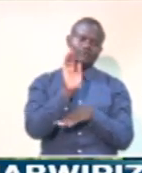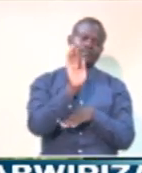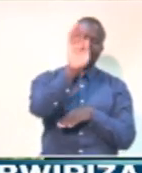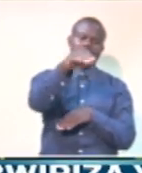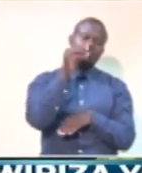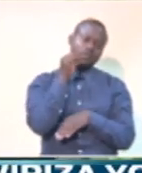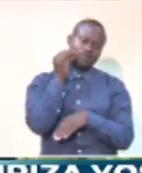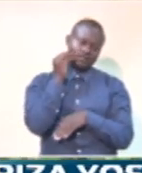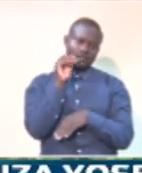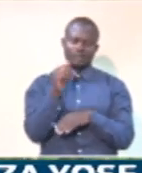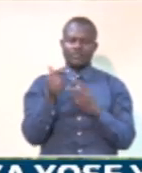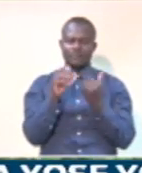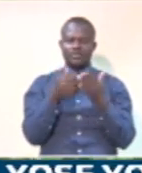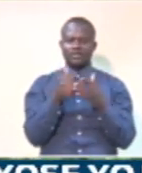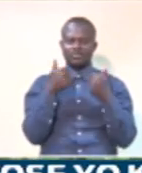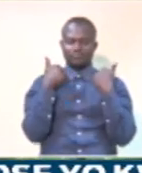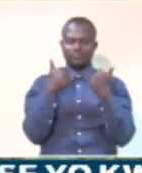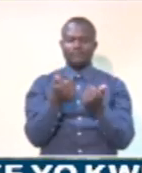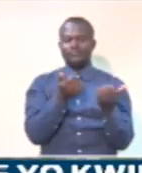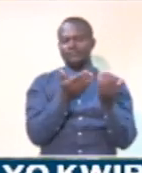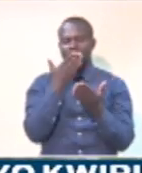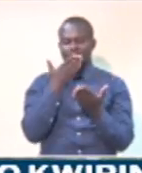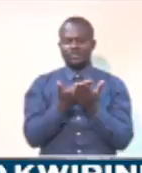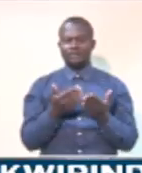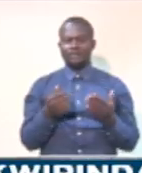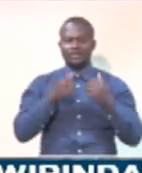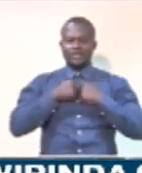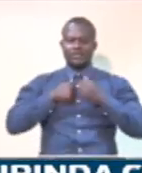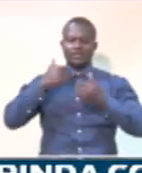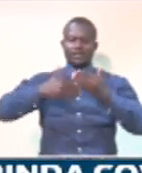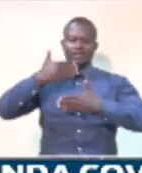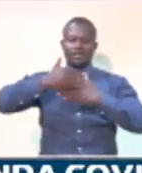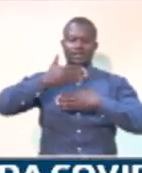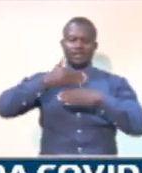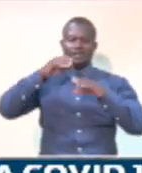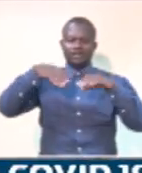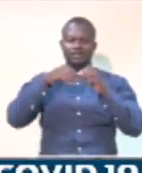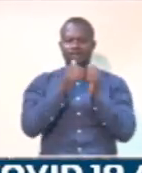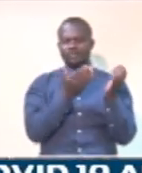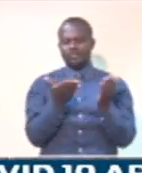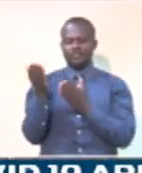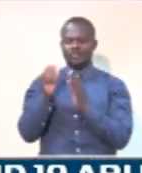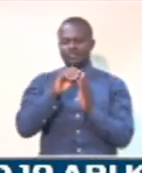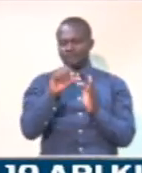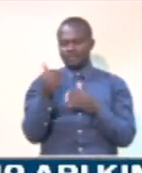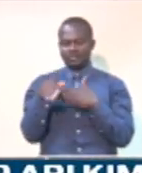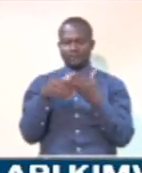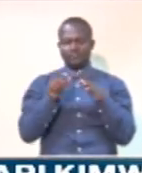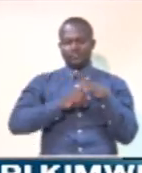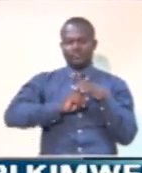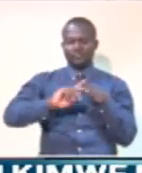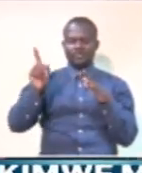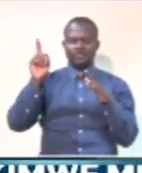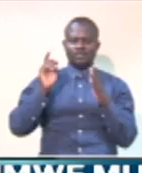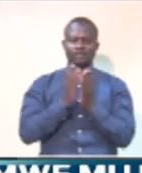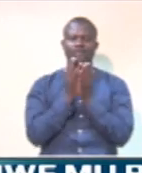ibindi byo nisaba kabisa batwakiye neza abanyarwanda baturiye umupaka wa Kongo bakiriye bagenzi babo bahunze iruka